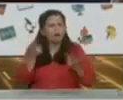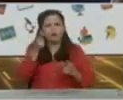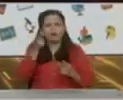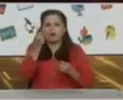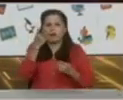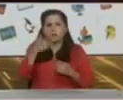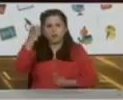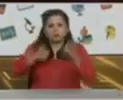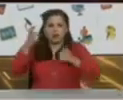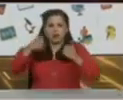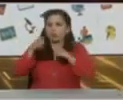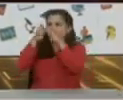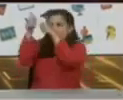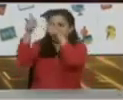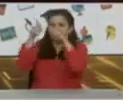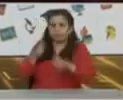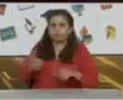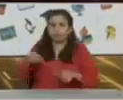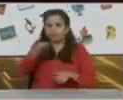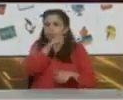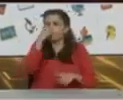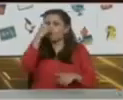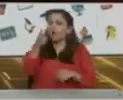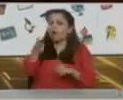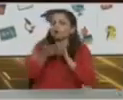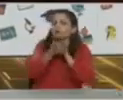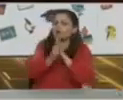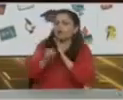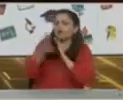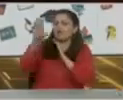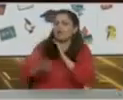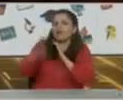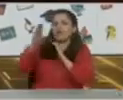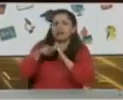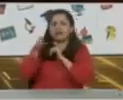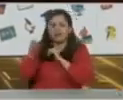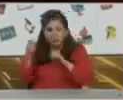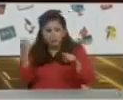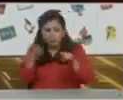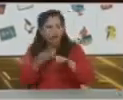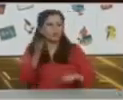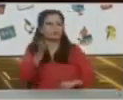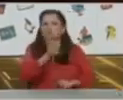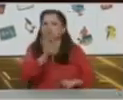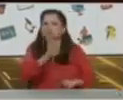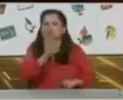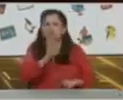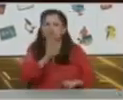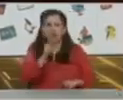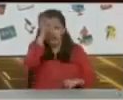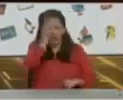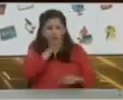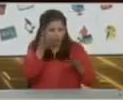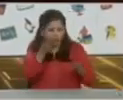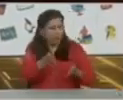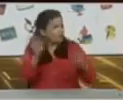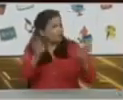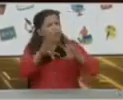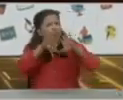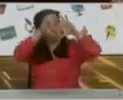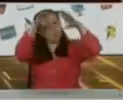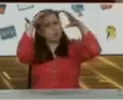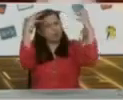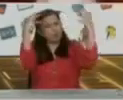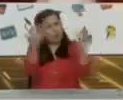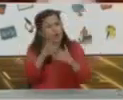आए वो आपकी योग्यता का पैमाना नहीं हो सकते। भारत ही नहीं, दुनिया